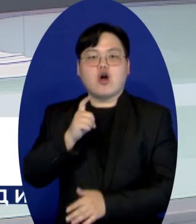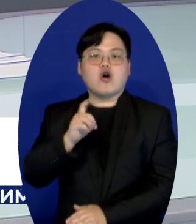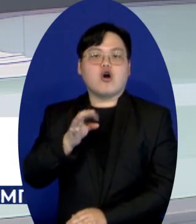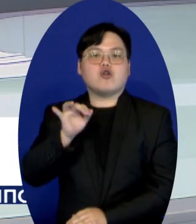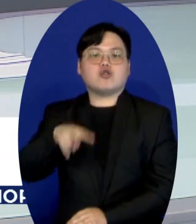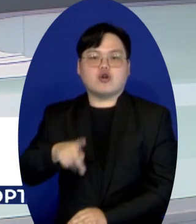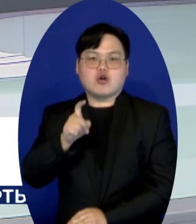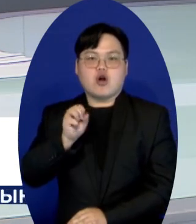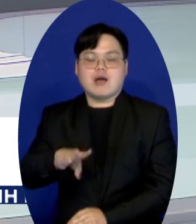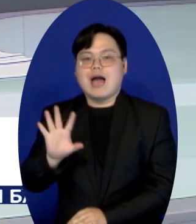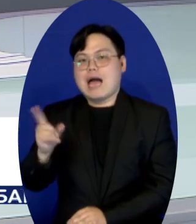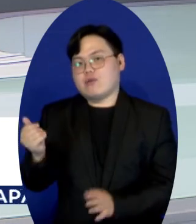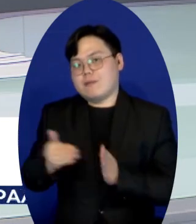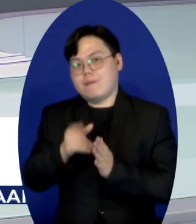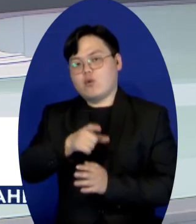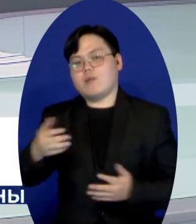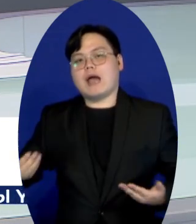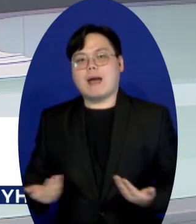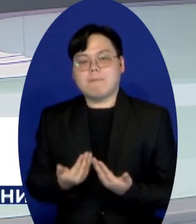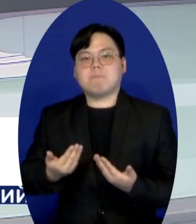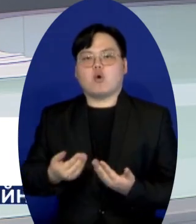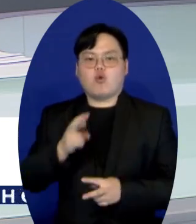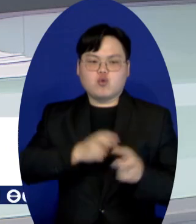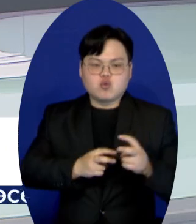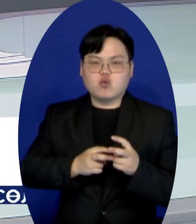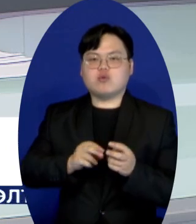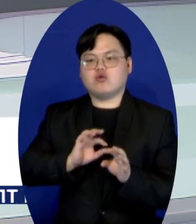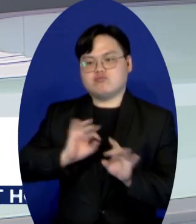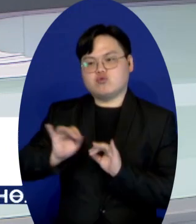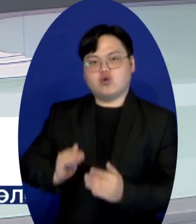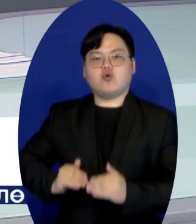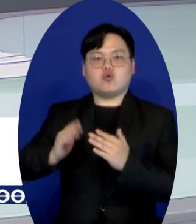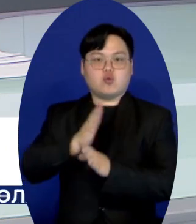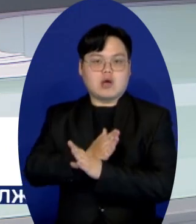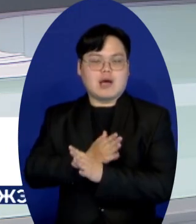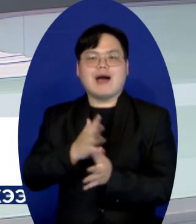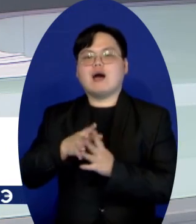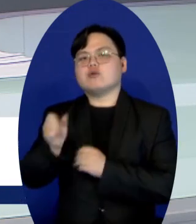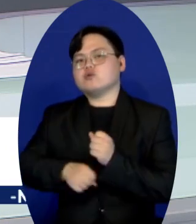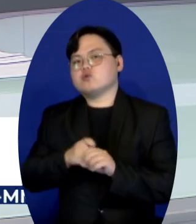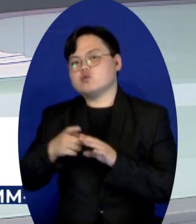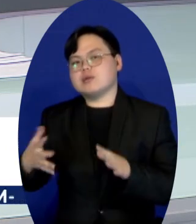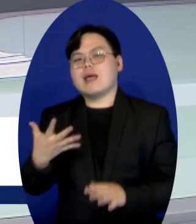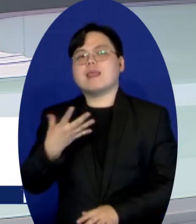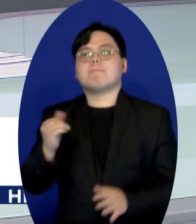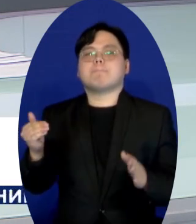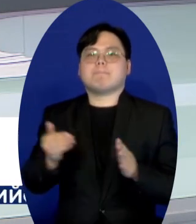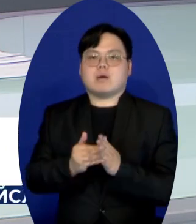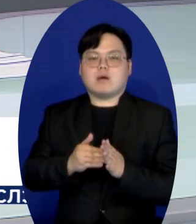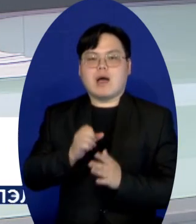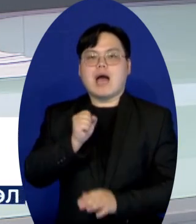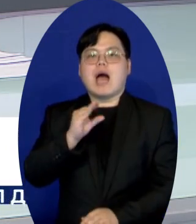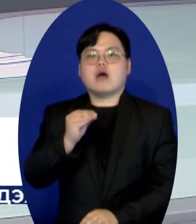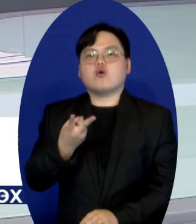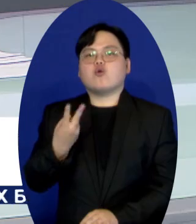мянган хүнтэй дэд бүтэц хөгжсөн. За үйлдвэрлэлд агсан зэрэг олон давуу талтай учраас 10 жилийн хугацаанд 50 мянган хүнтэй аж үйлдвэрийн